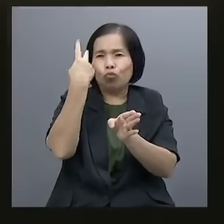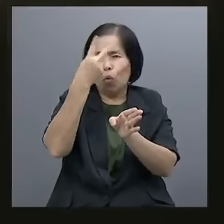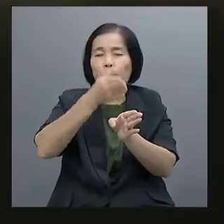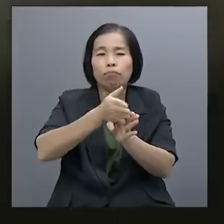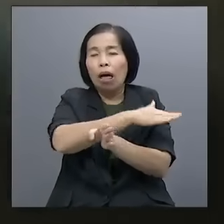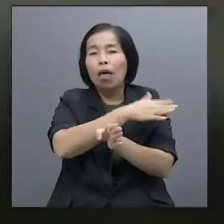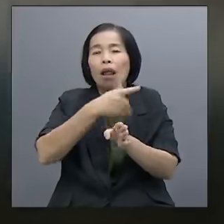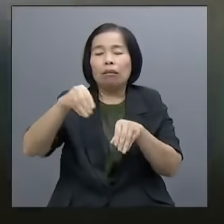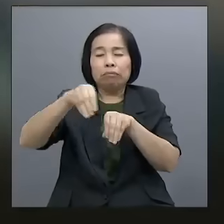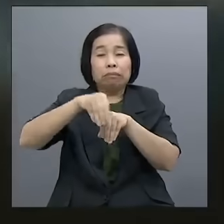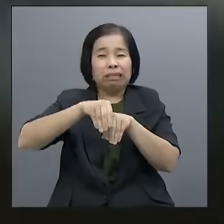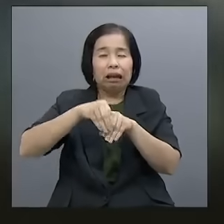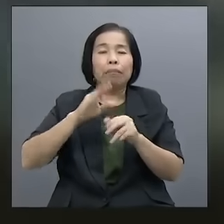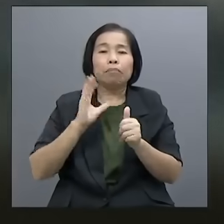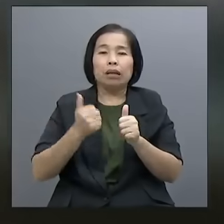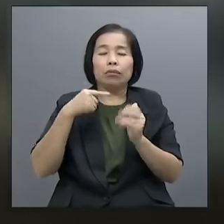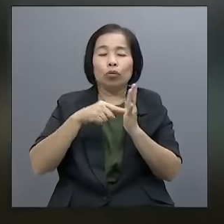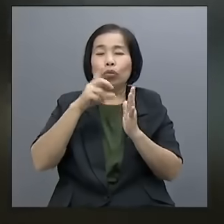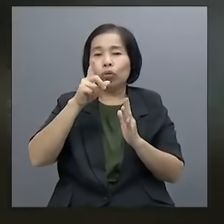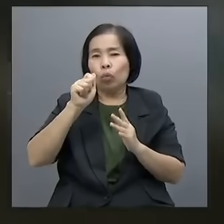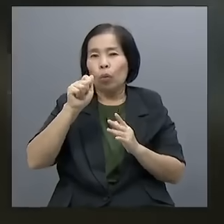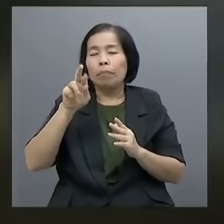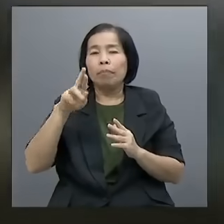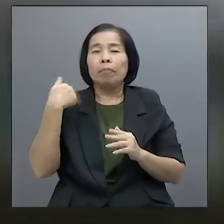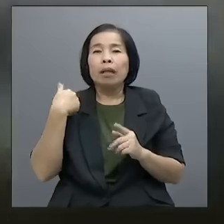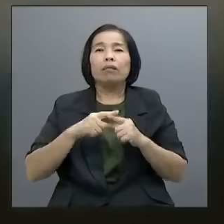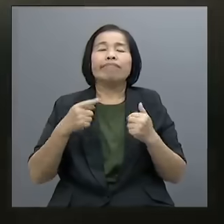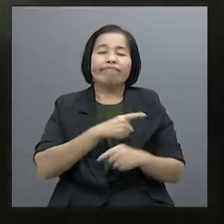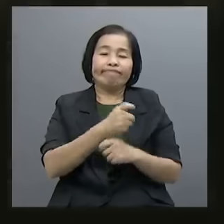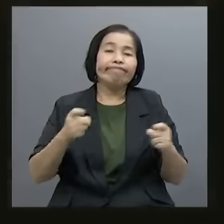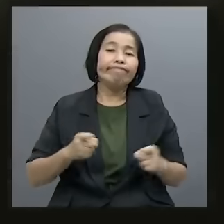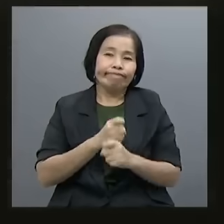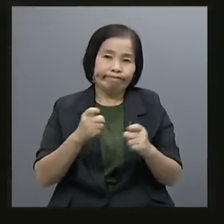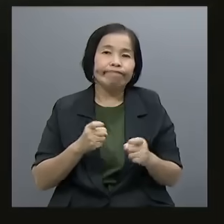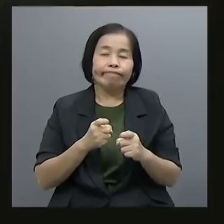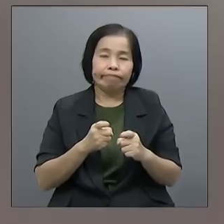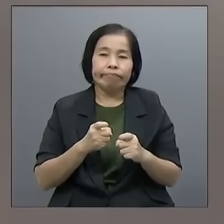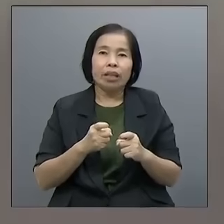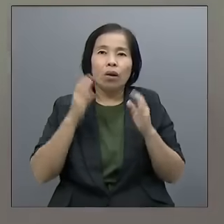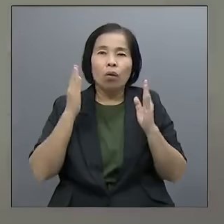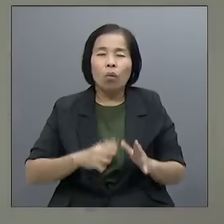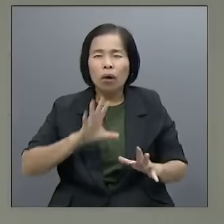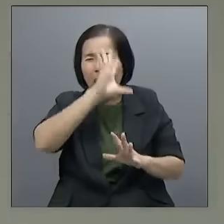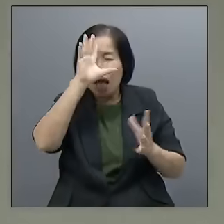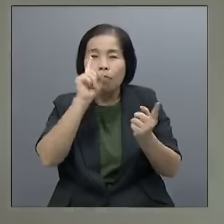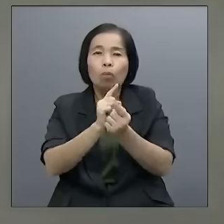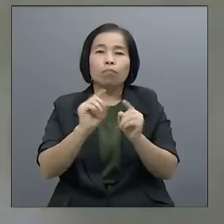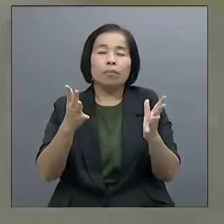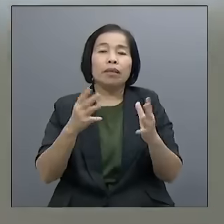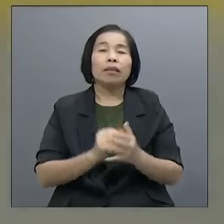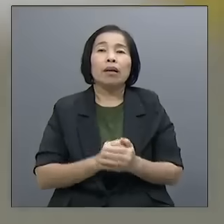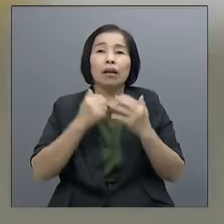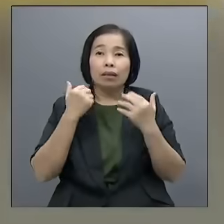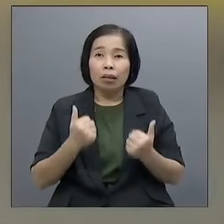ค่ะนี่จึงเป็นสาเหตุสำคัญหนึ่งนะคะที่ทำให้เมืองเสียหายและมีผู้สูญหายเป็นจำนวนมากตอนนี้แค่เดินหน้